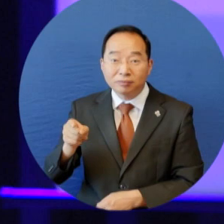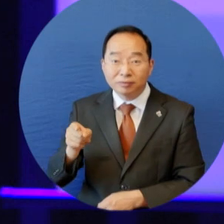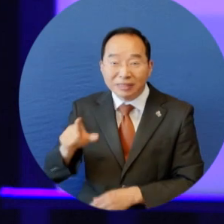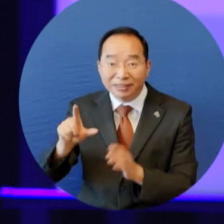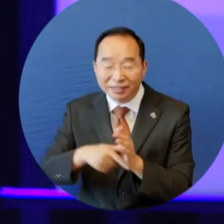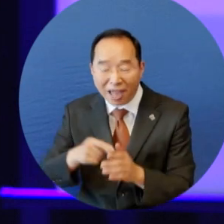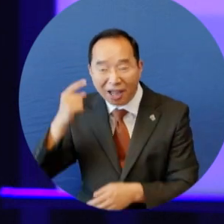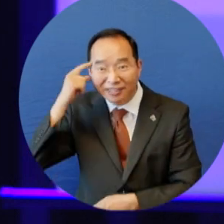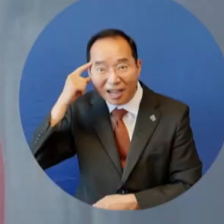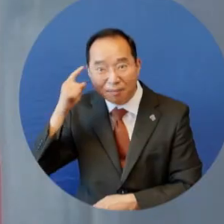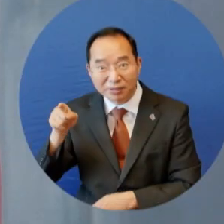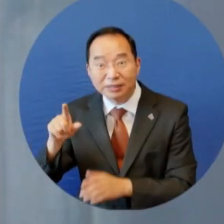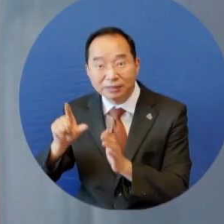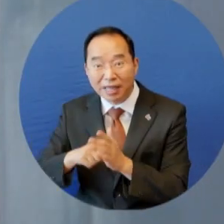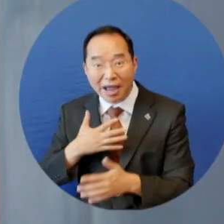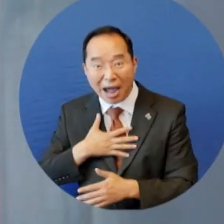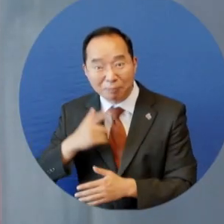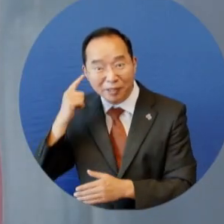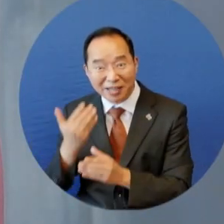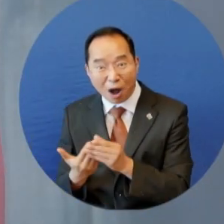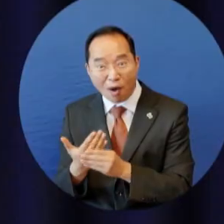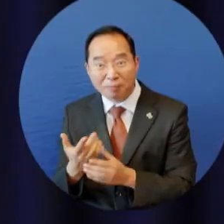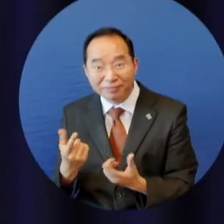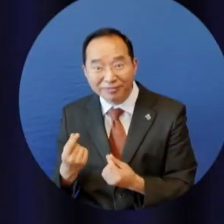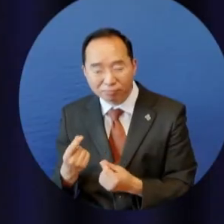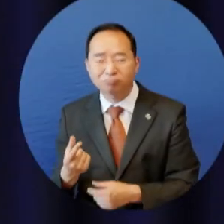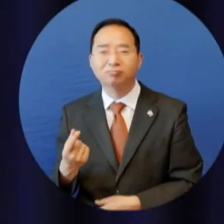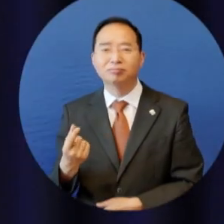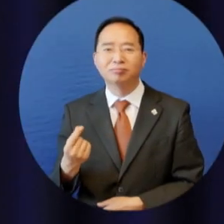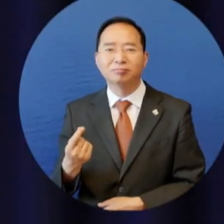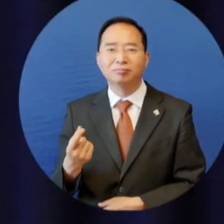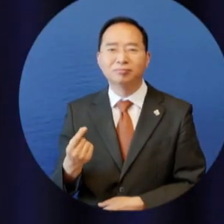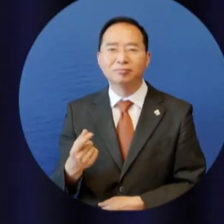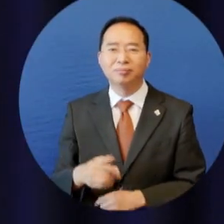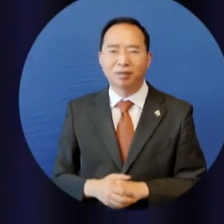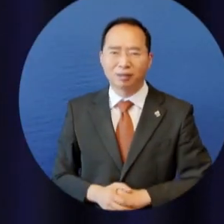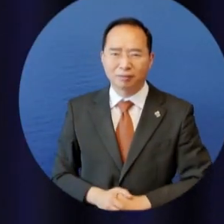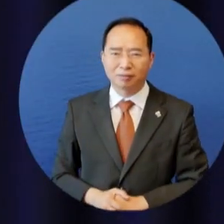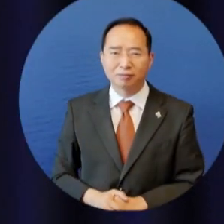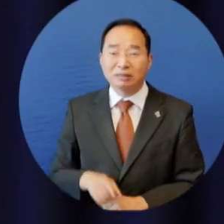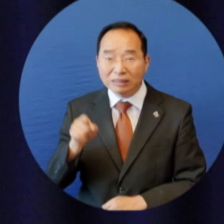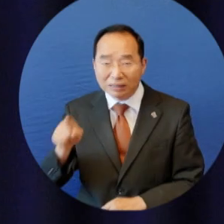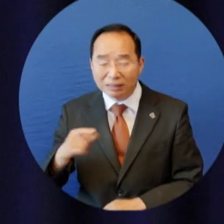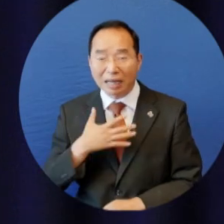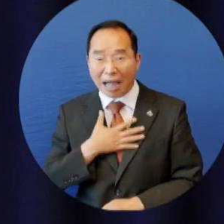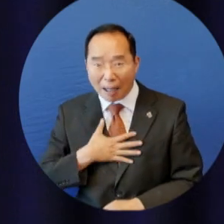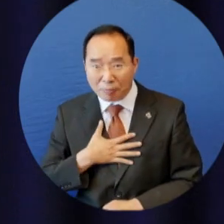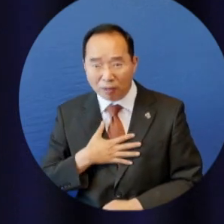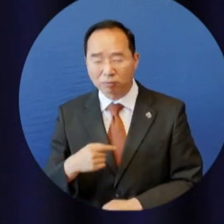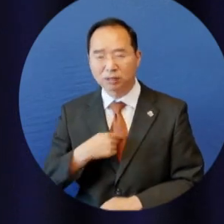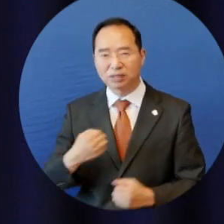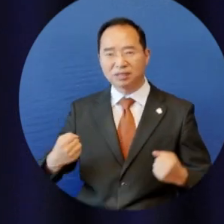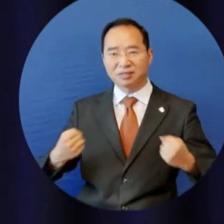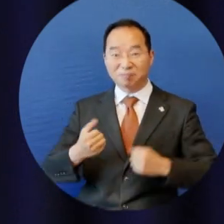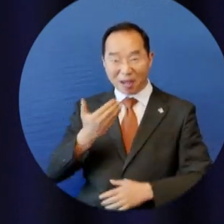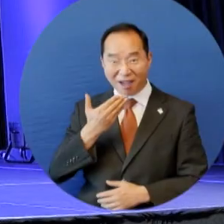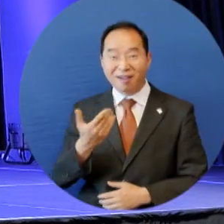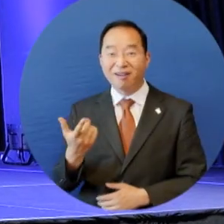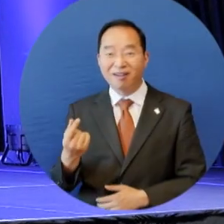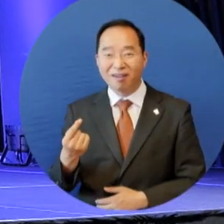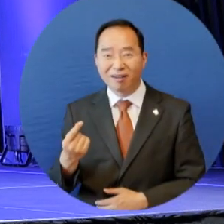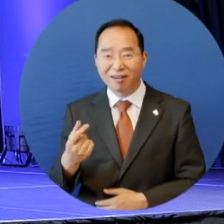떠올리시면 지금도 그때 감정이 떠오르죠. 네. 네. 누구나 그런 감정에 되게 따뜻한 그런 에너지를 주는 것